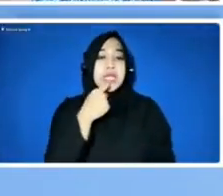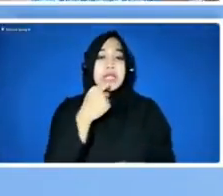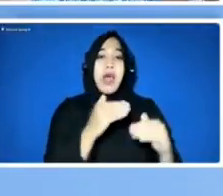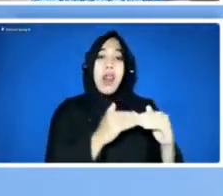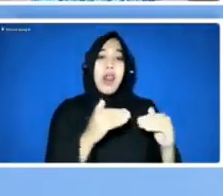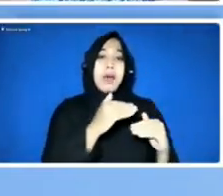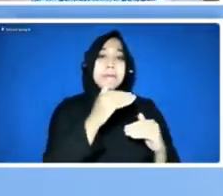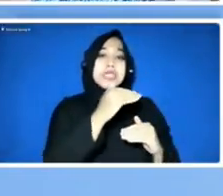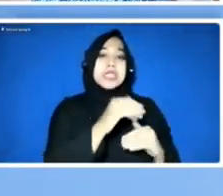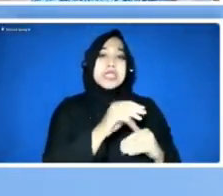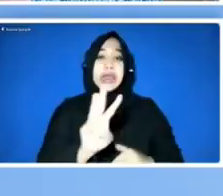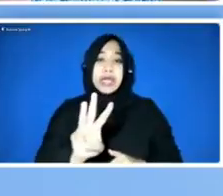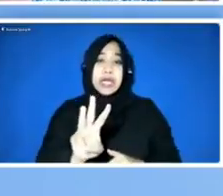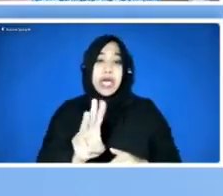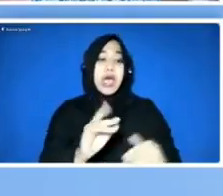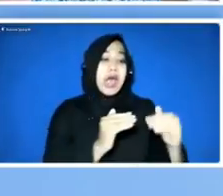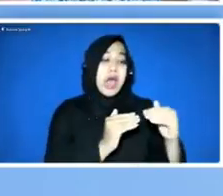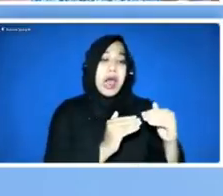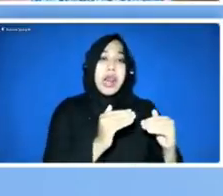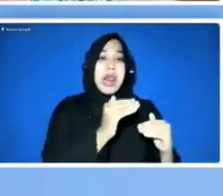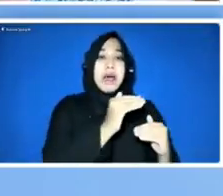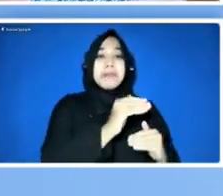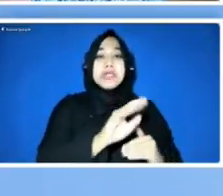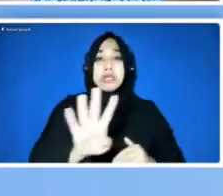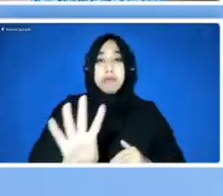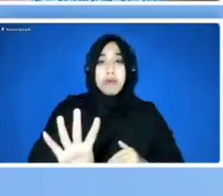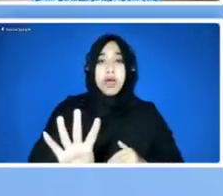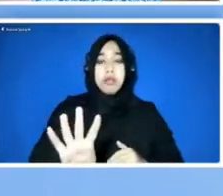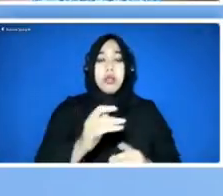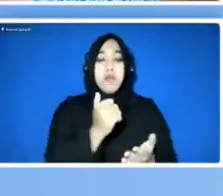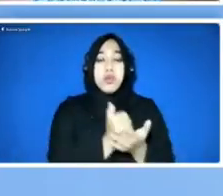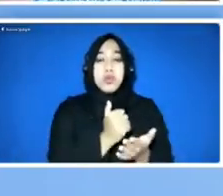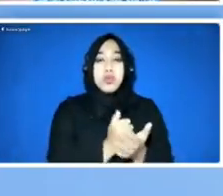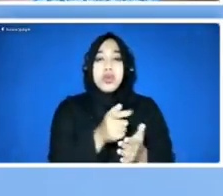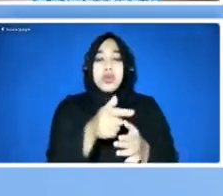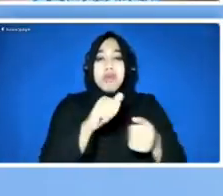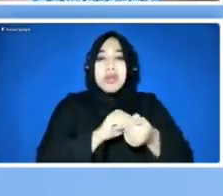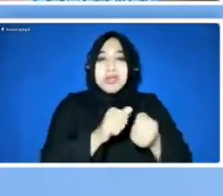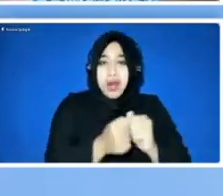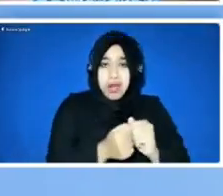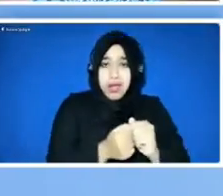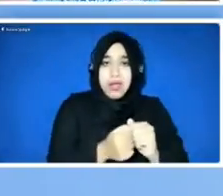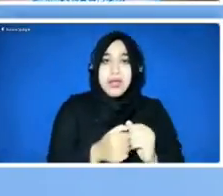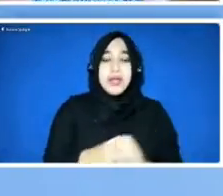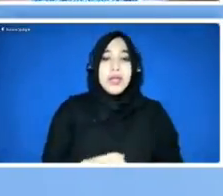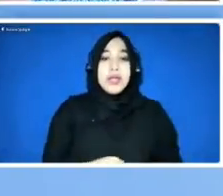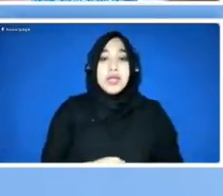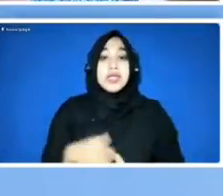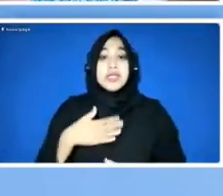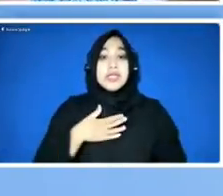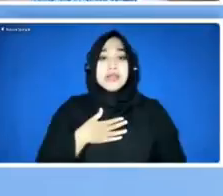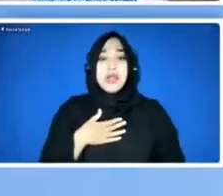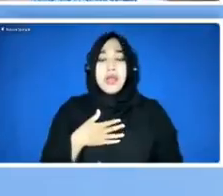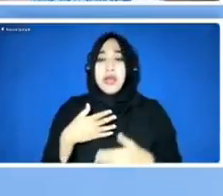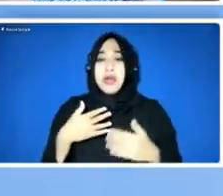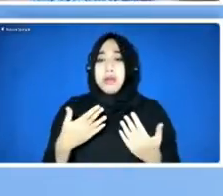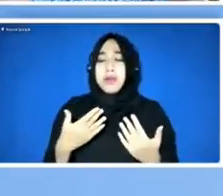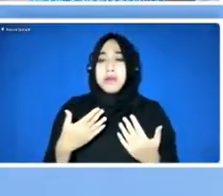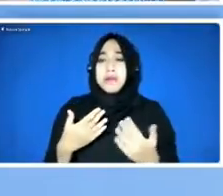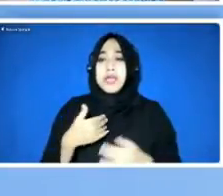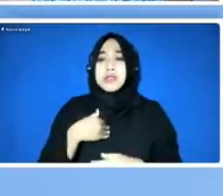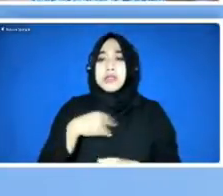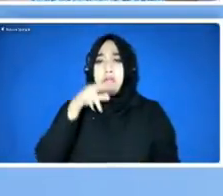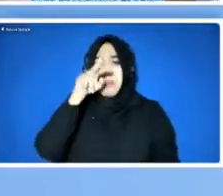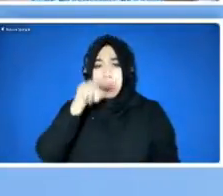ketiga atau lapis keempat, ya, ini yang menjadi permasalahan. Dan saya